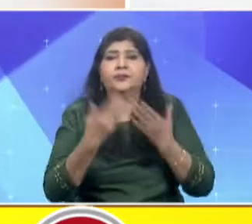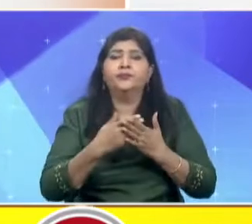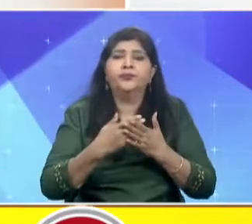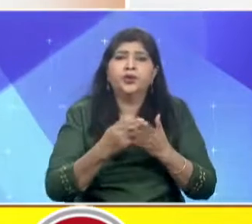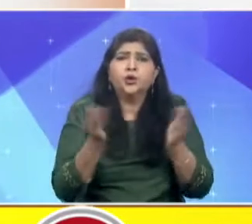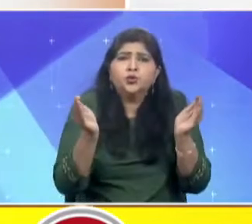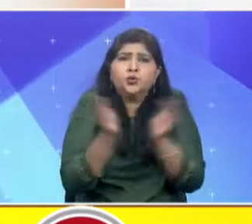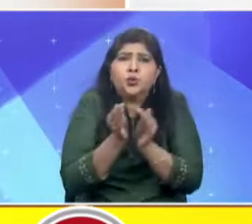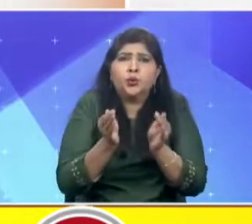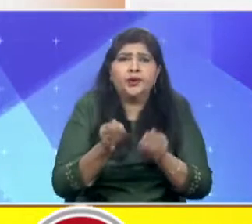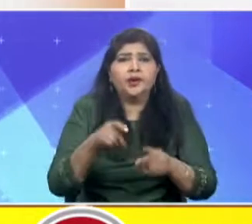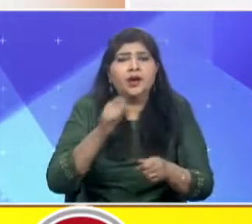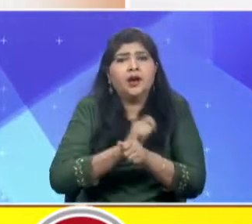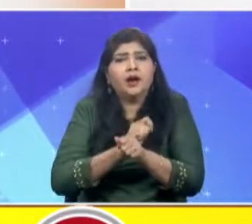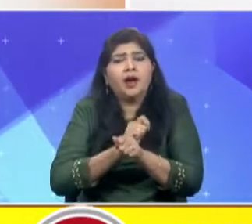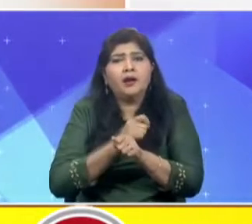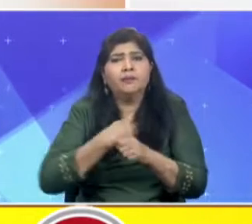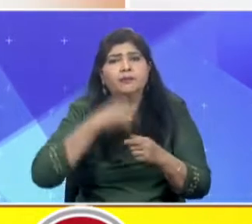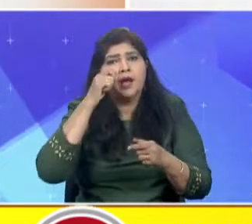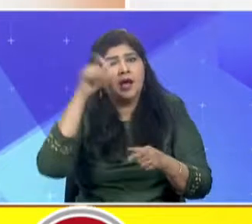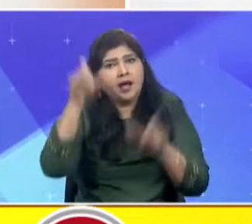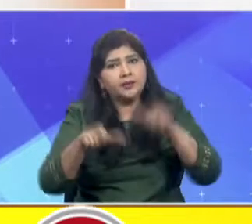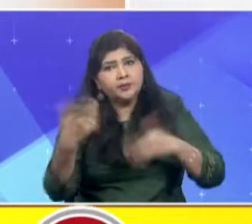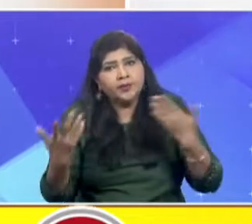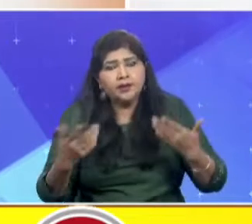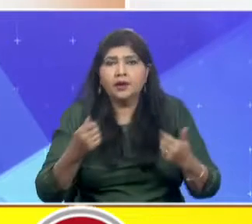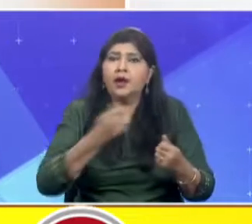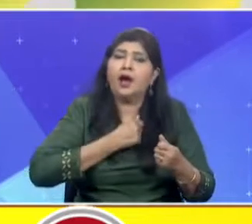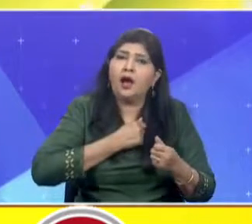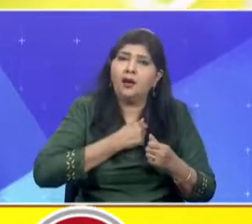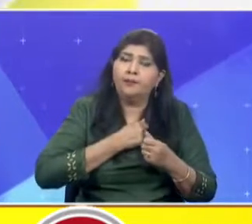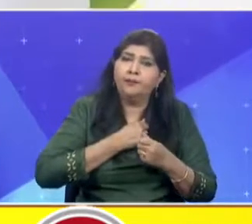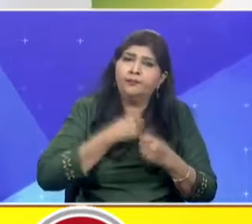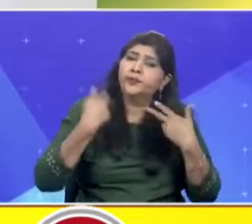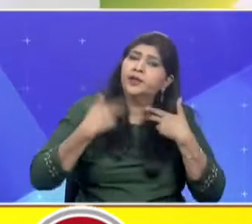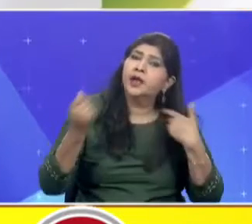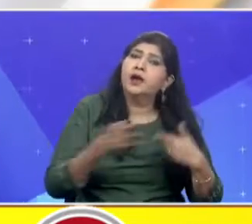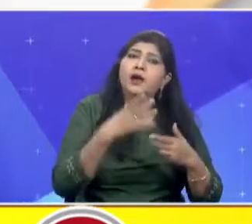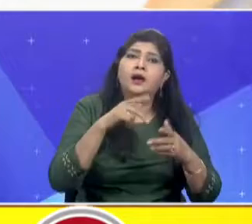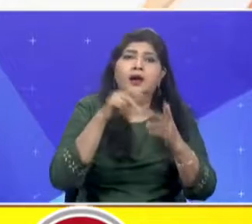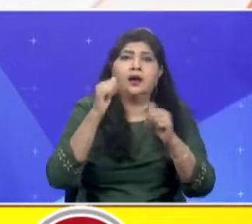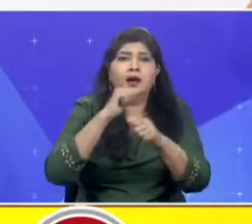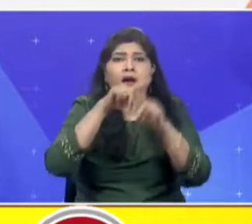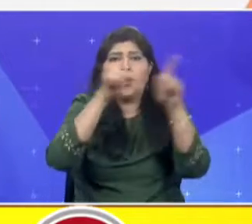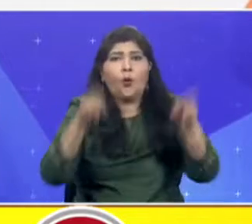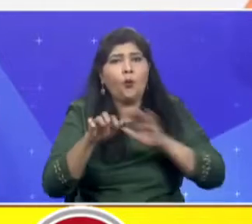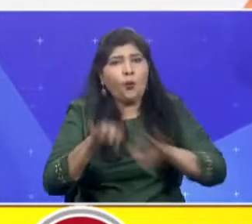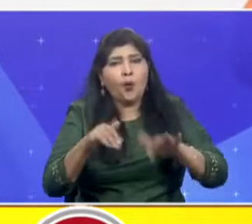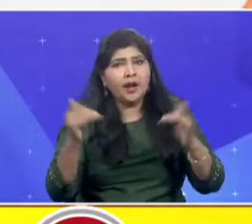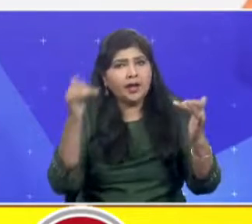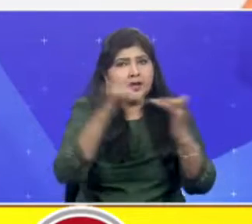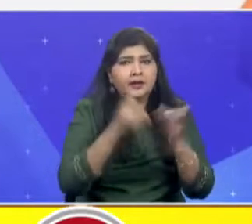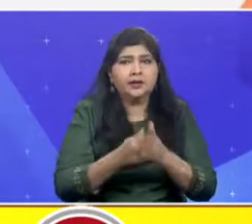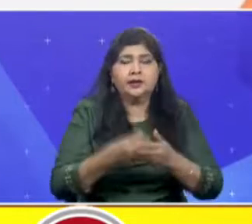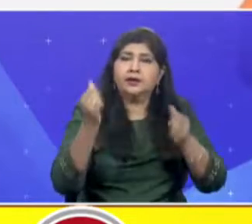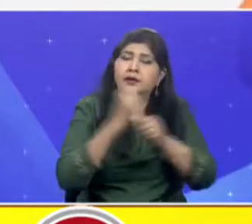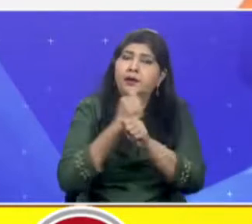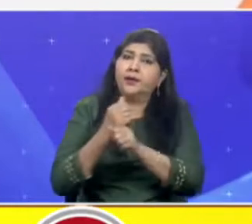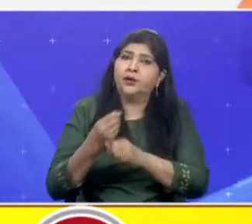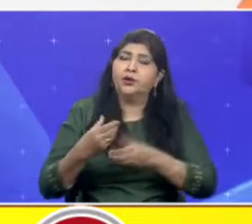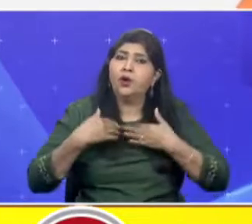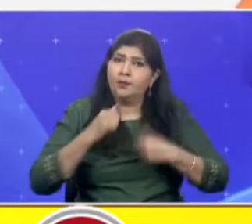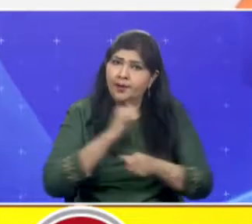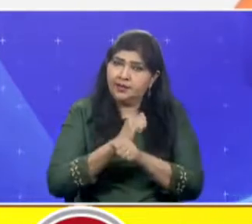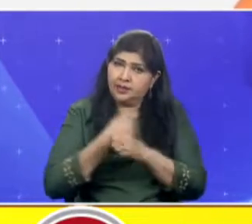अब छोटे से छोटा दुकानदार भी जेम पोर्टल पर सरकार को अपना सामान बेच सकता